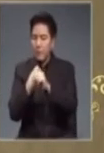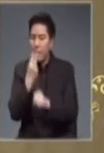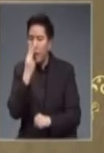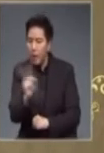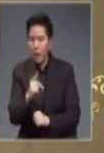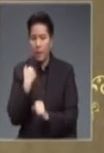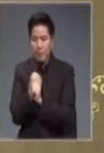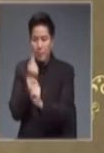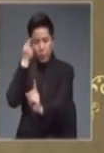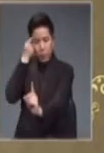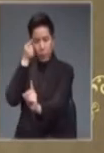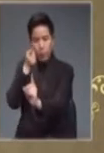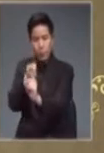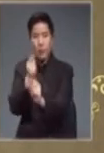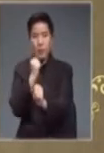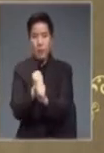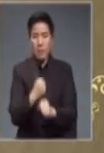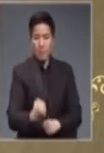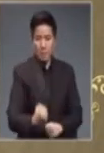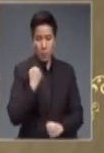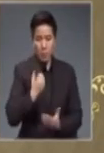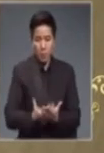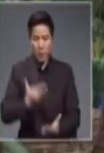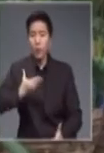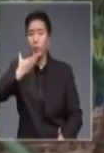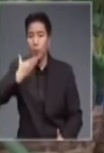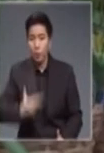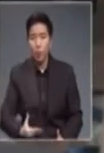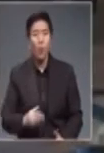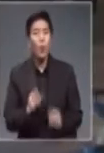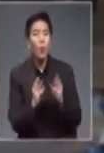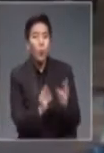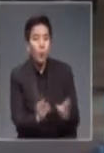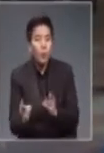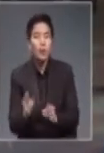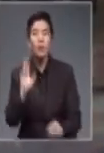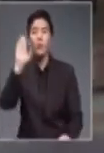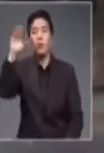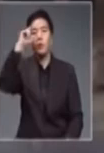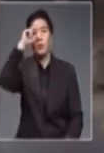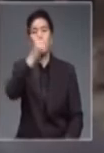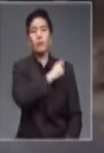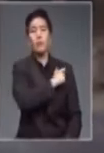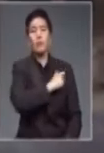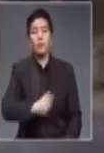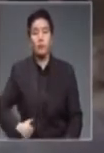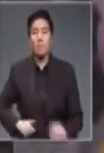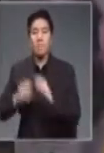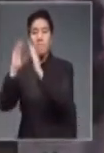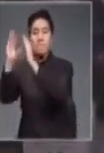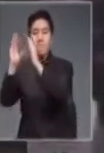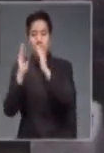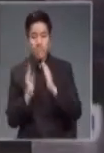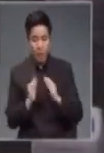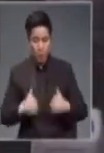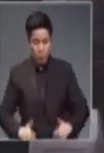พัฒนาระบบโครงสร้างพื้นฐานด้านการสื่อสารและเทคโนโลยีสารสนเทศอย่างเช่นโครงการอินเทอร์เน็ตประชารัฐทุกหมู่บ้านซึ่งรัฐบา